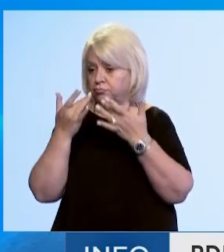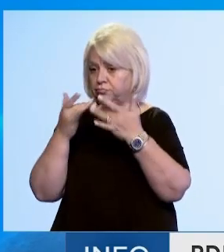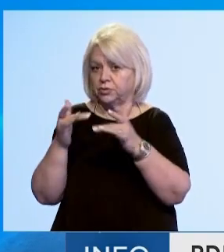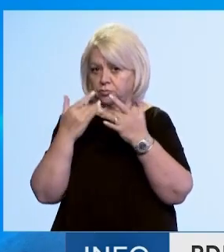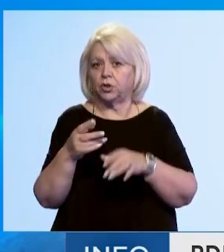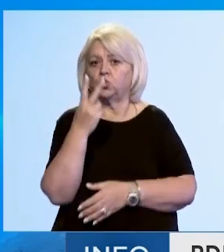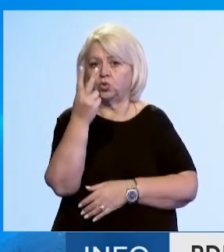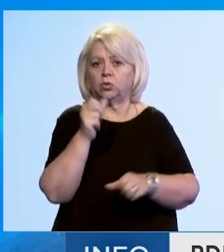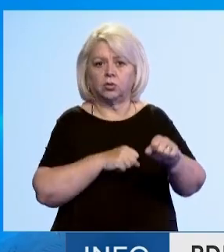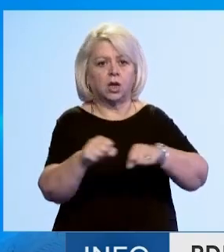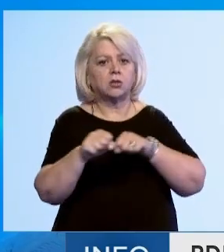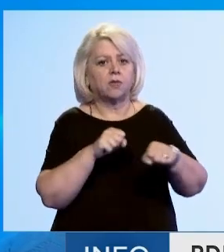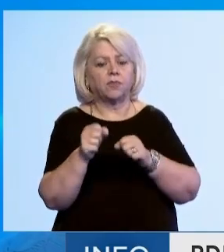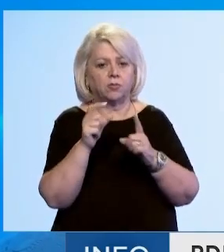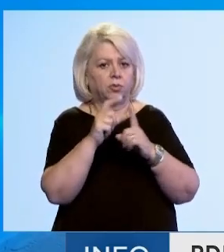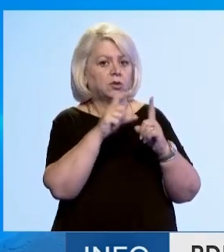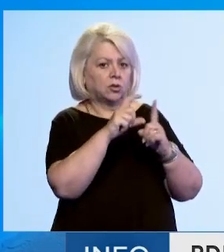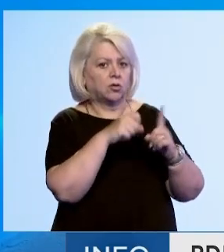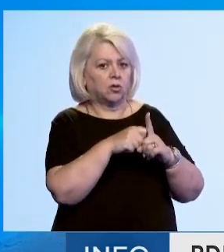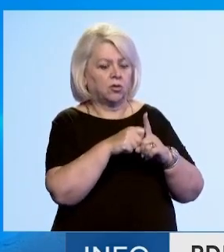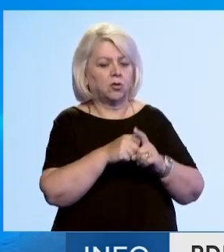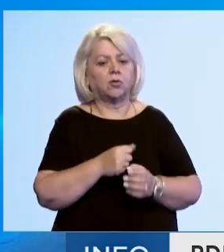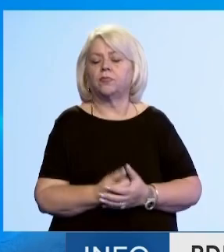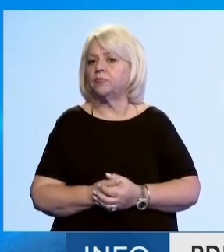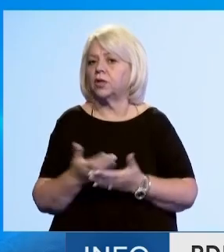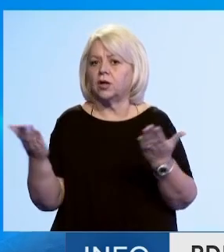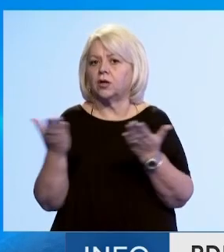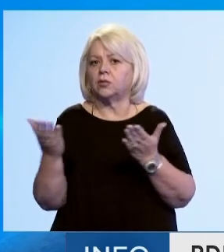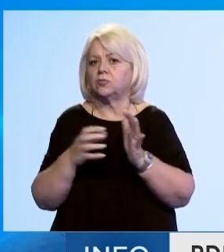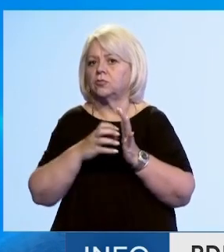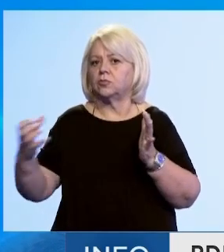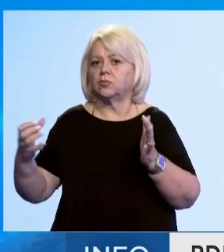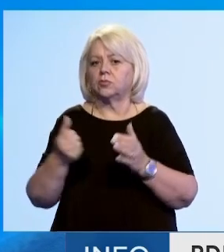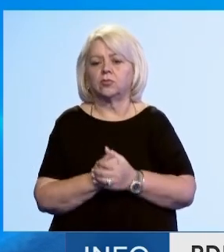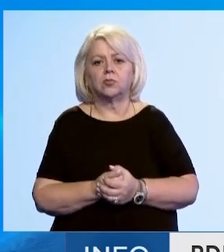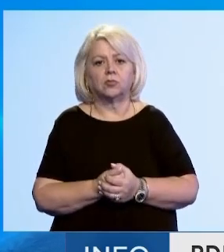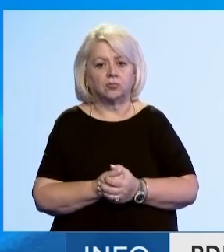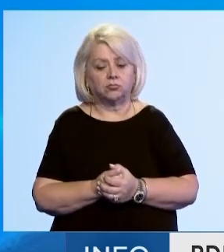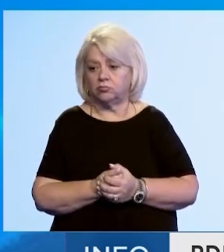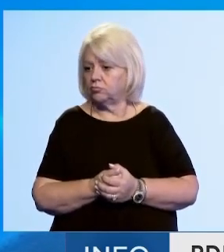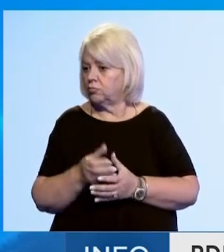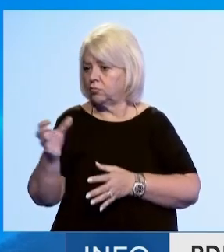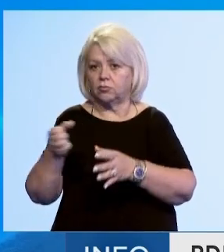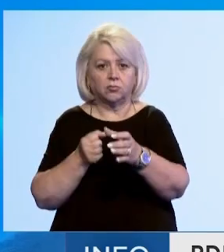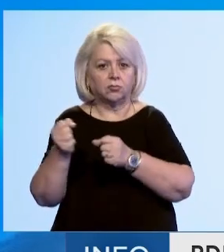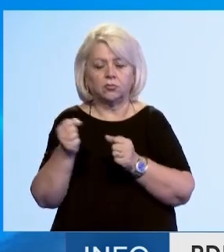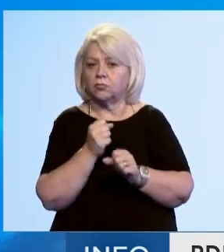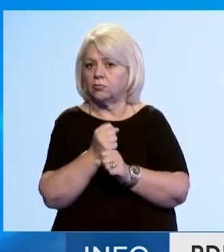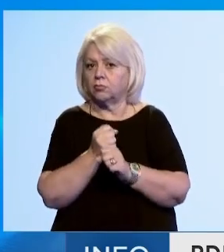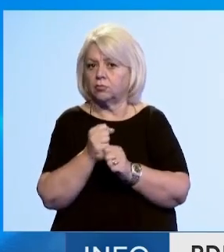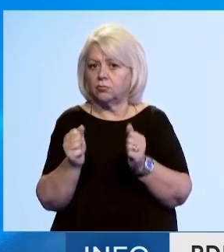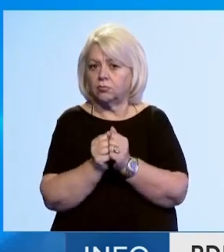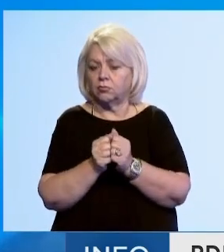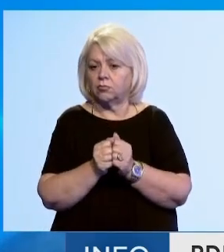dy drejtorëve të Partisë Demokratike të Kosovës, si do të vazhdoj, do të gjeni bashkëpunime, si që thoni ju,